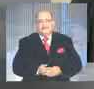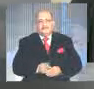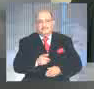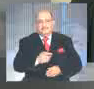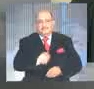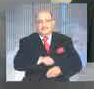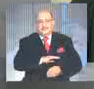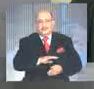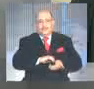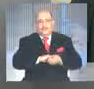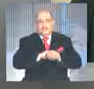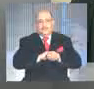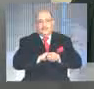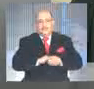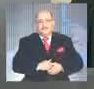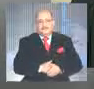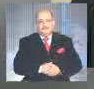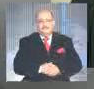نظرا لتعثر